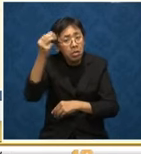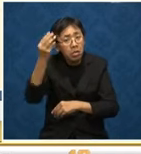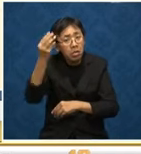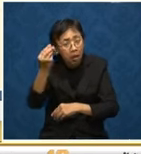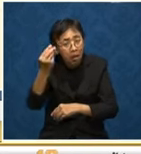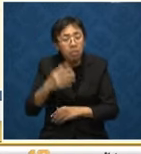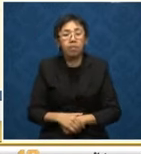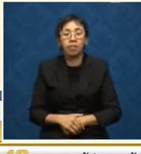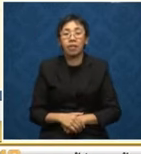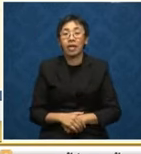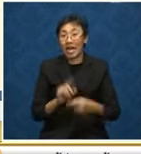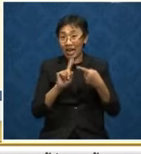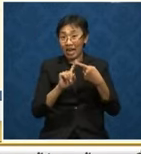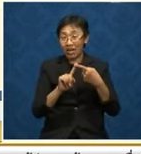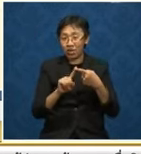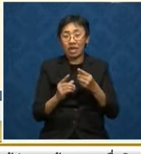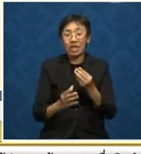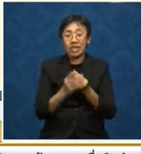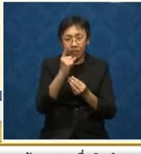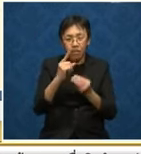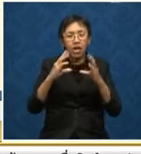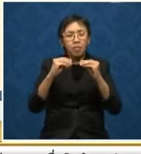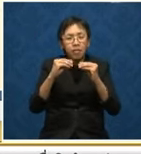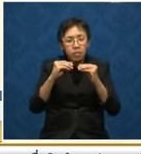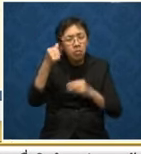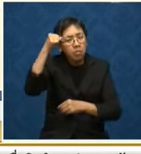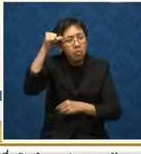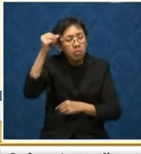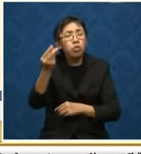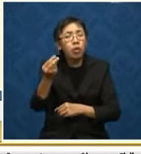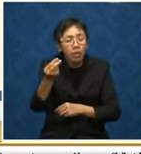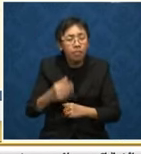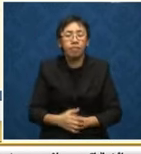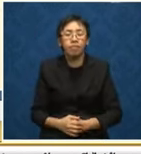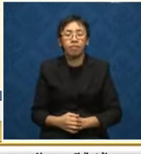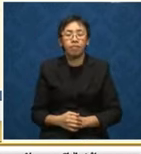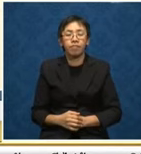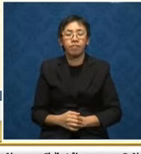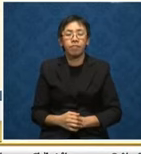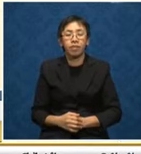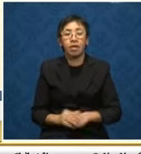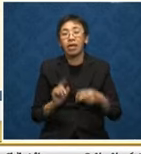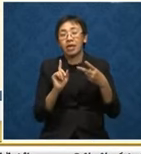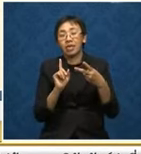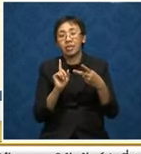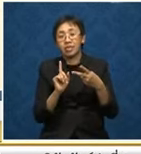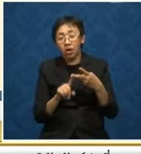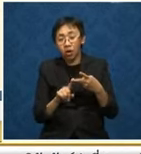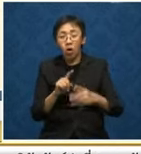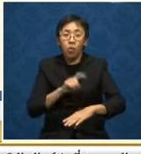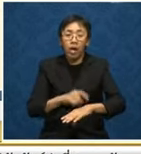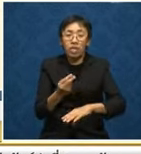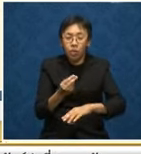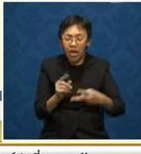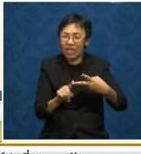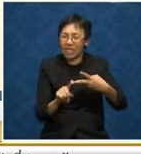าประเด็นแรกก่อนสัปดาห์ละกี่วันแล้วก็เวลาเท่าไหร่นะเอา